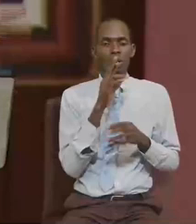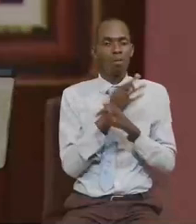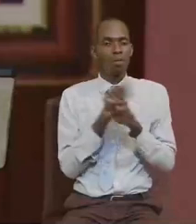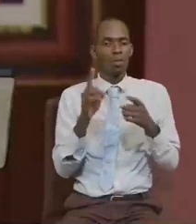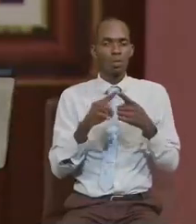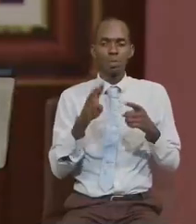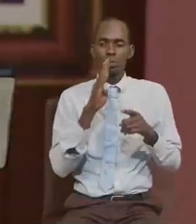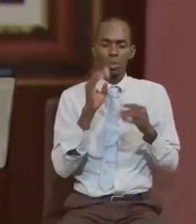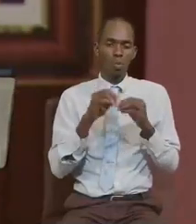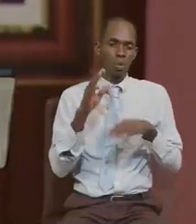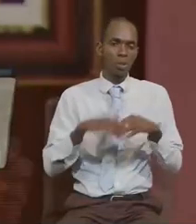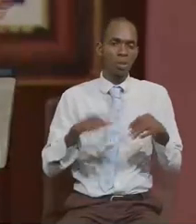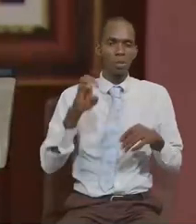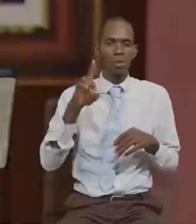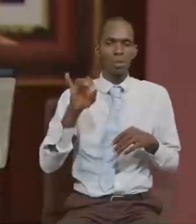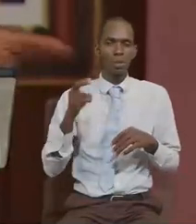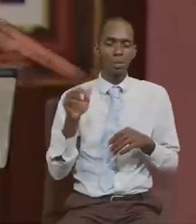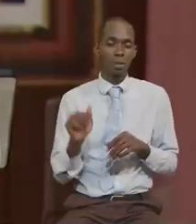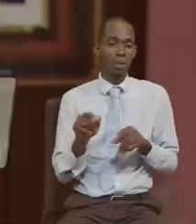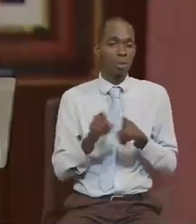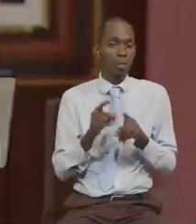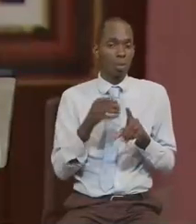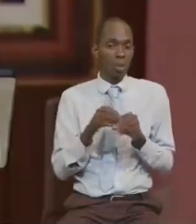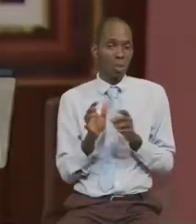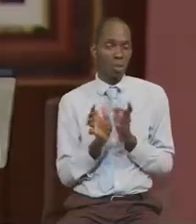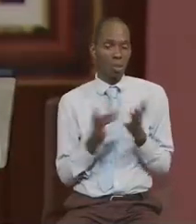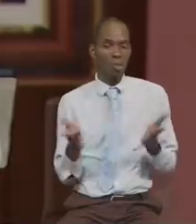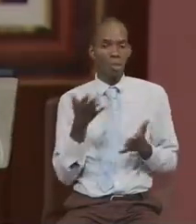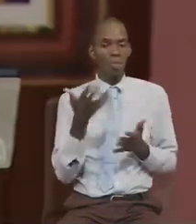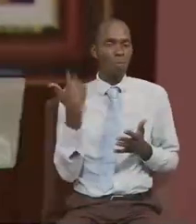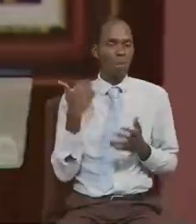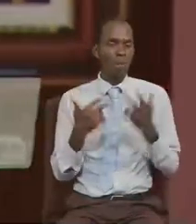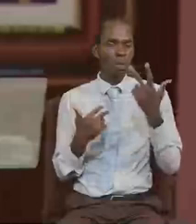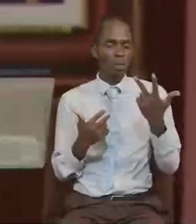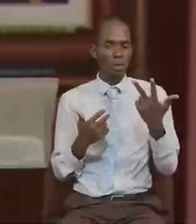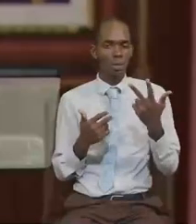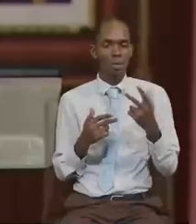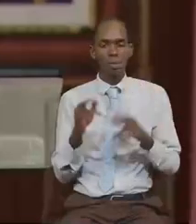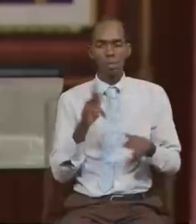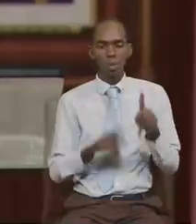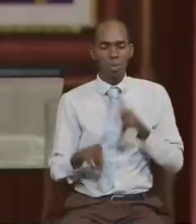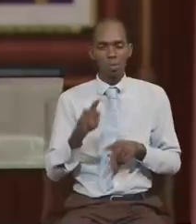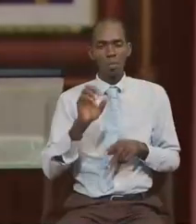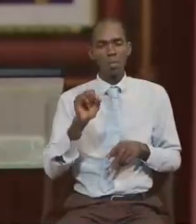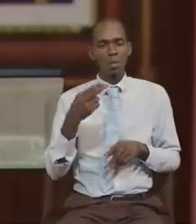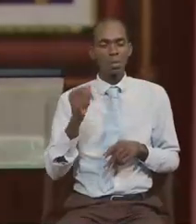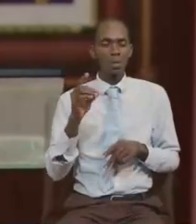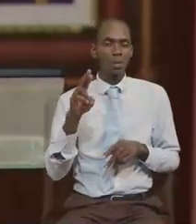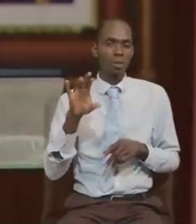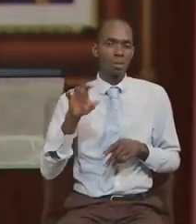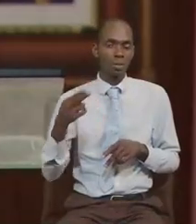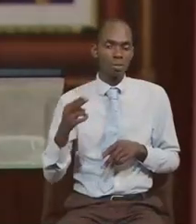Abednego. Ils sont passés par le feu. Ils n'étaient pas brûlés. Ce soir, tu es